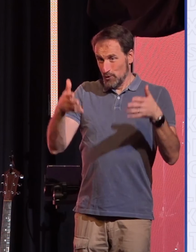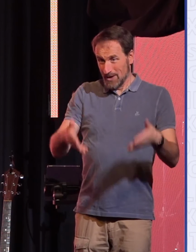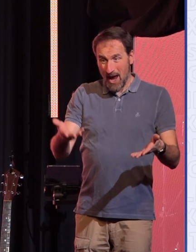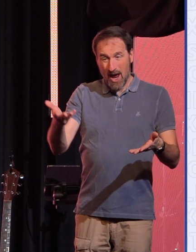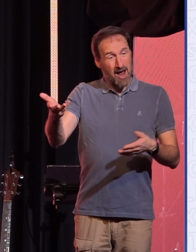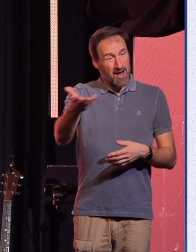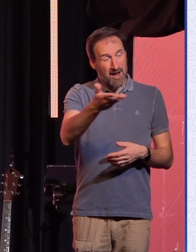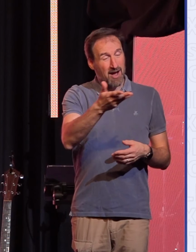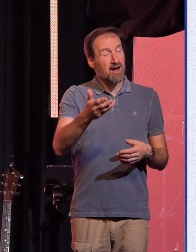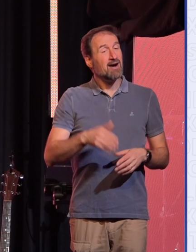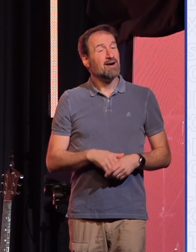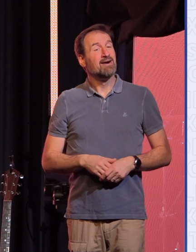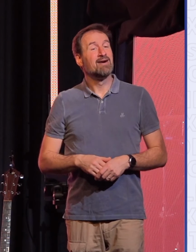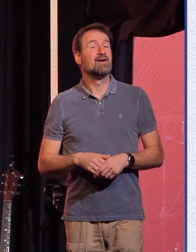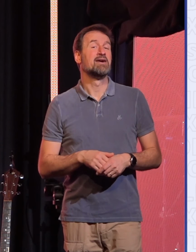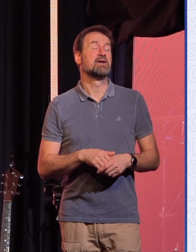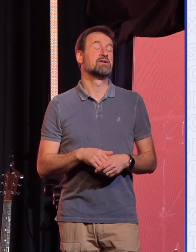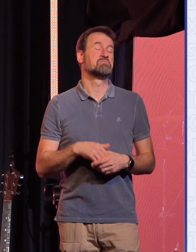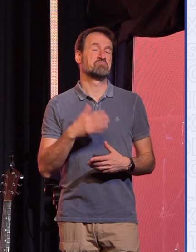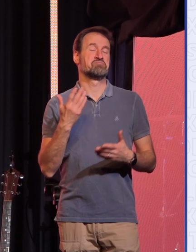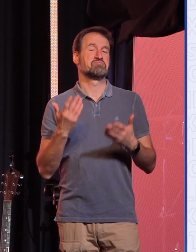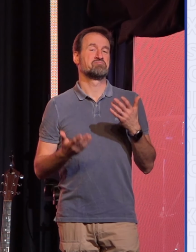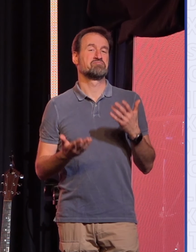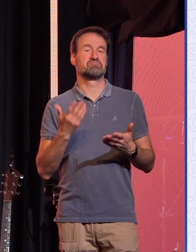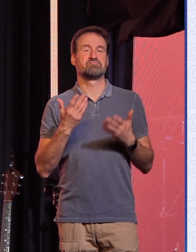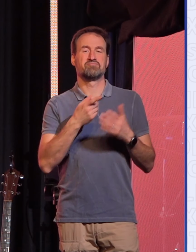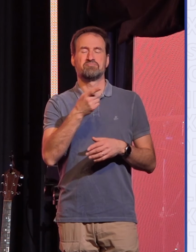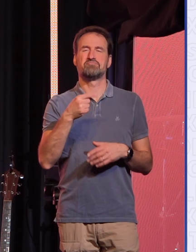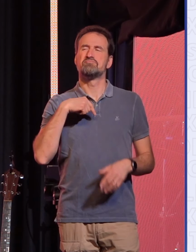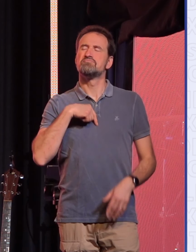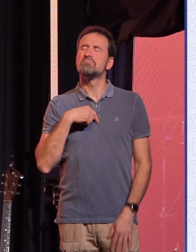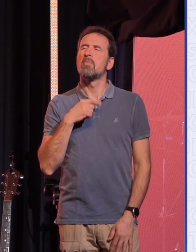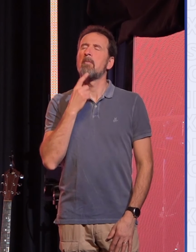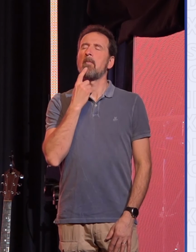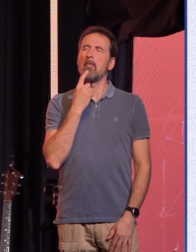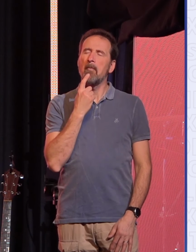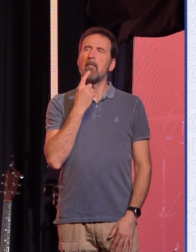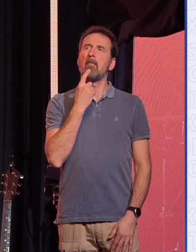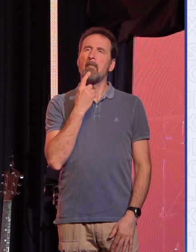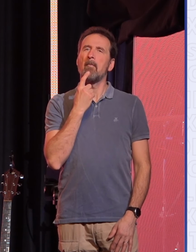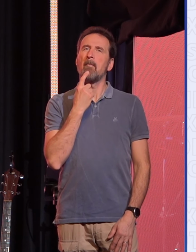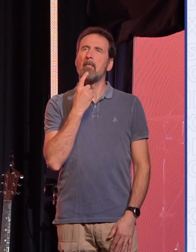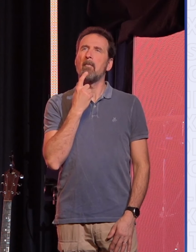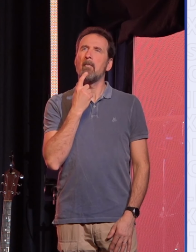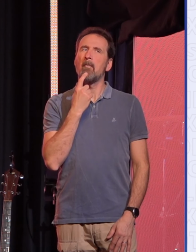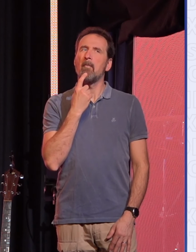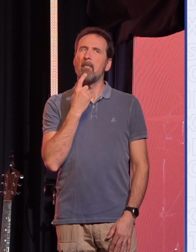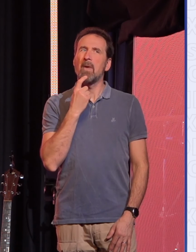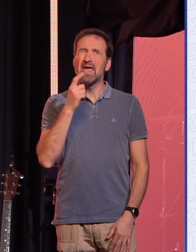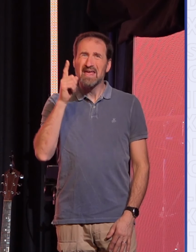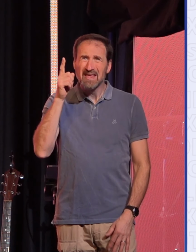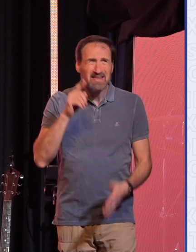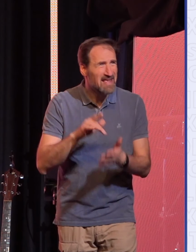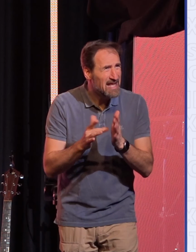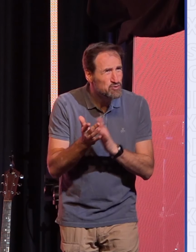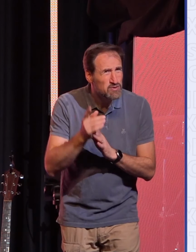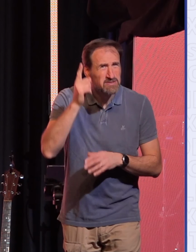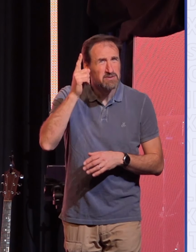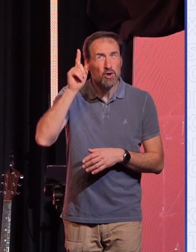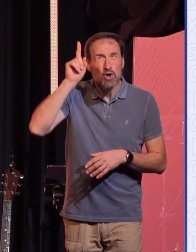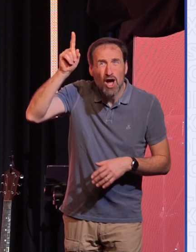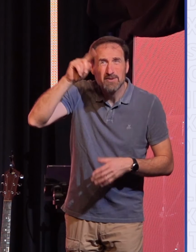und schon mal so von Jesus gehört hast, dass er einen Plan für dein Leben hat. Ob du schon jemals